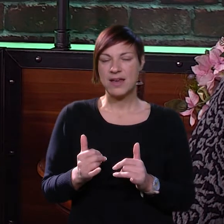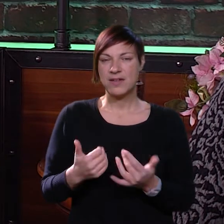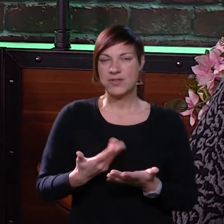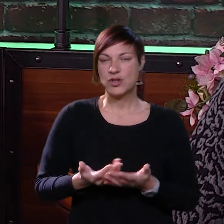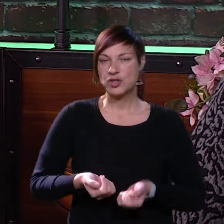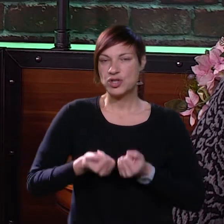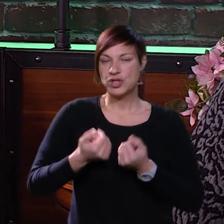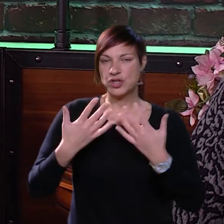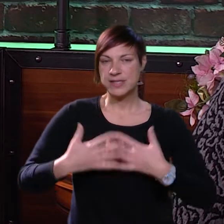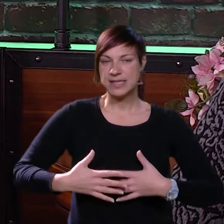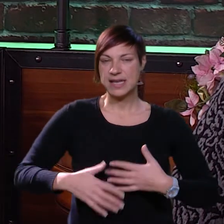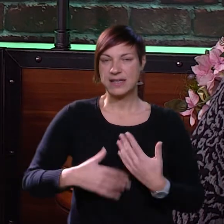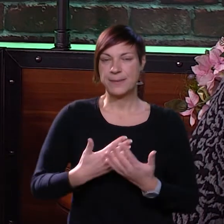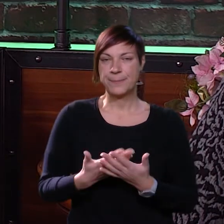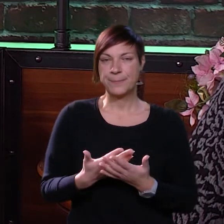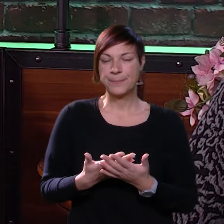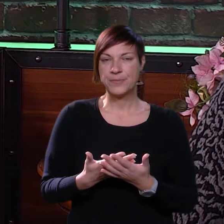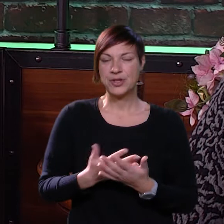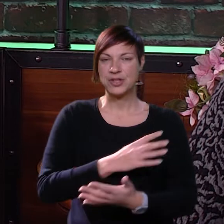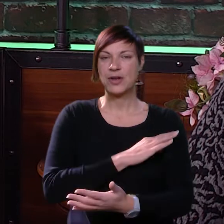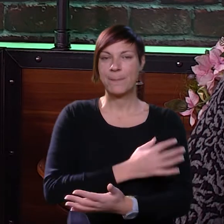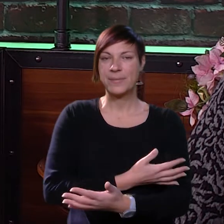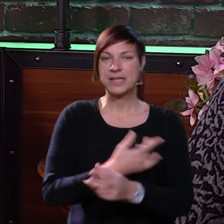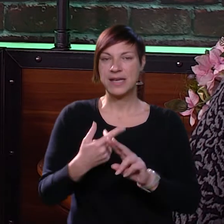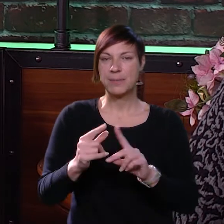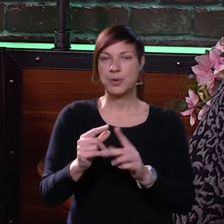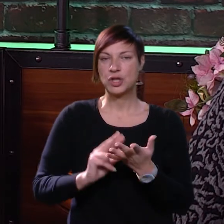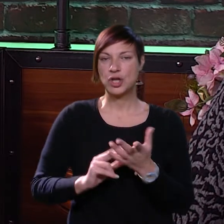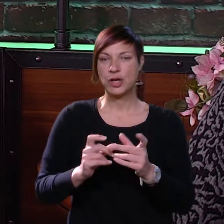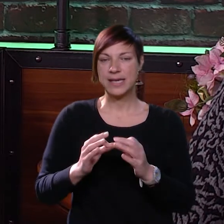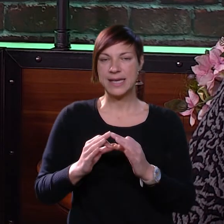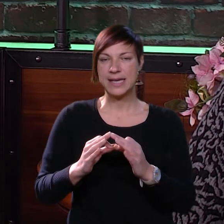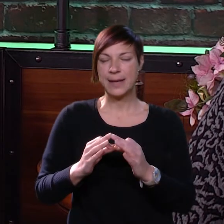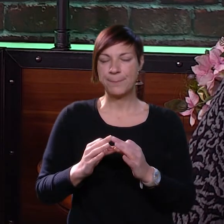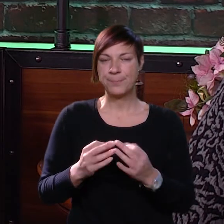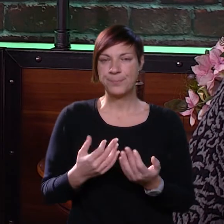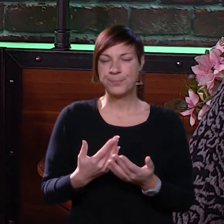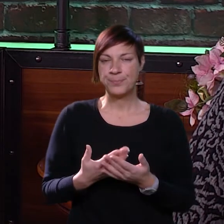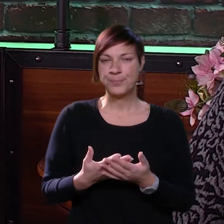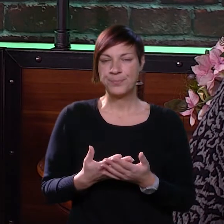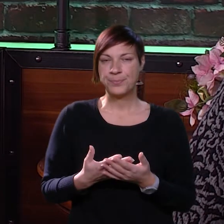Naravno, ono što nosi dijagnoza sa sobom, to je ta mišićna hipotonija i